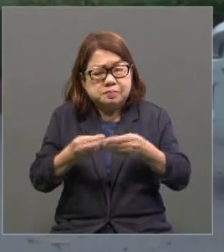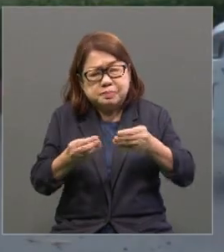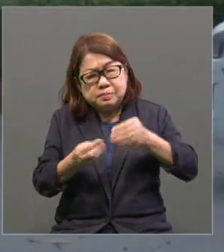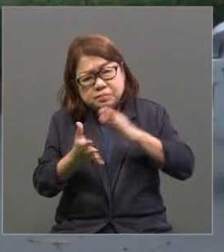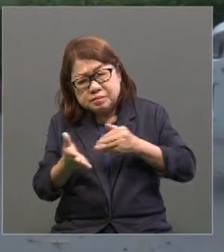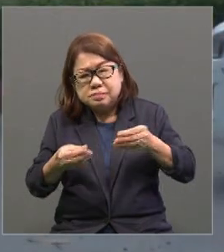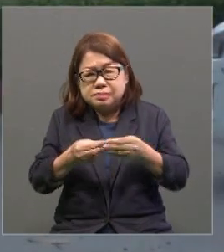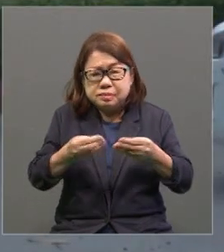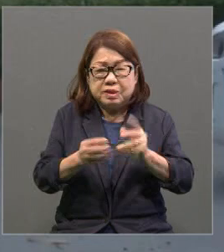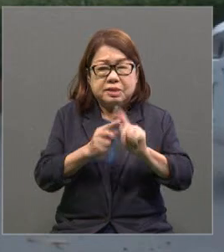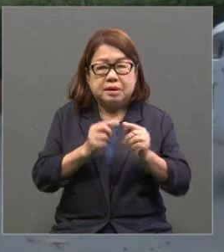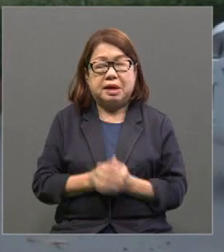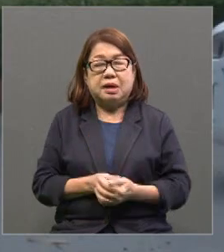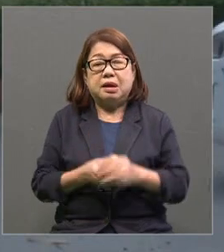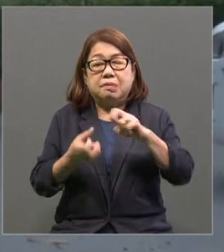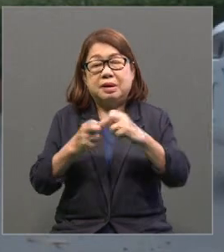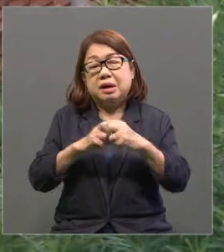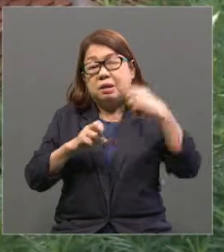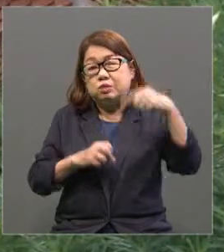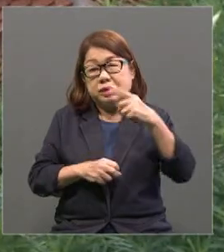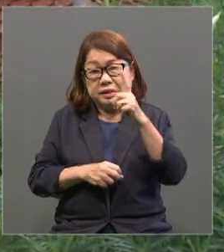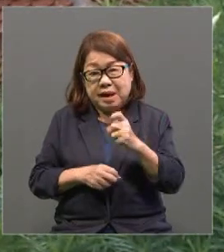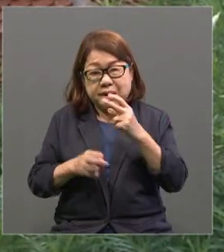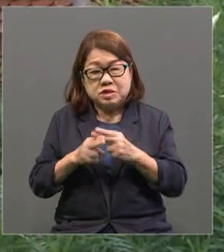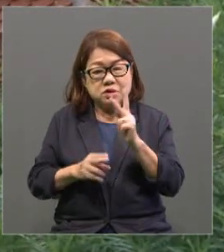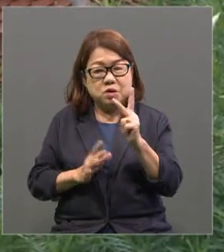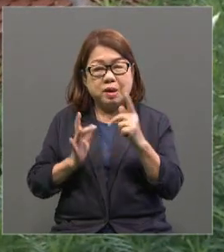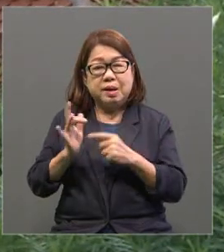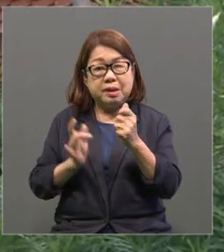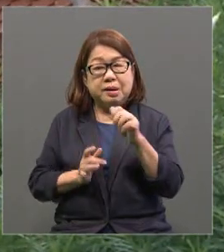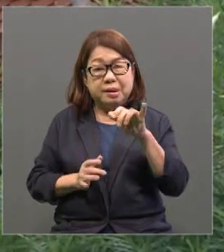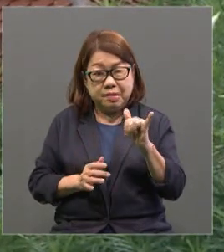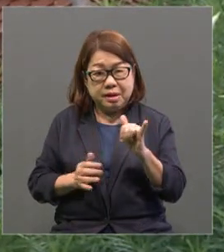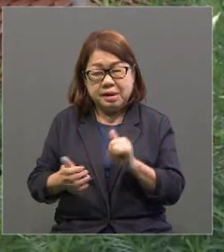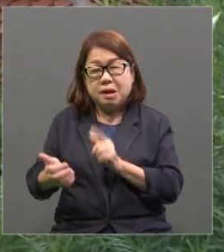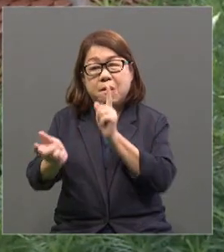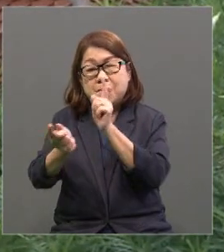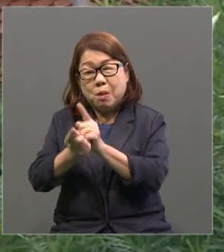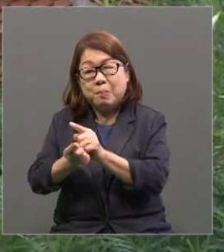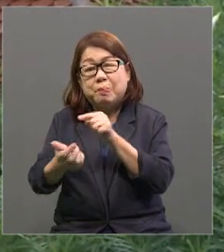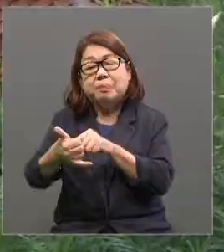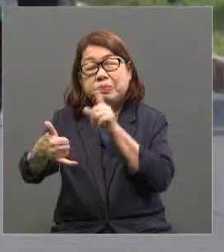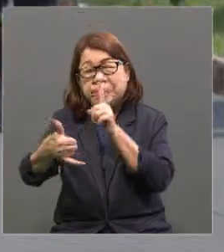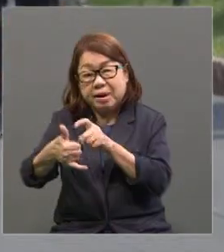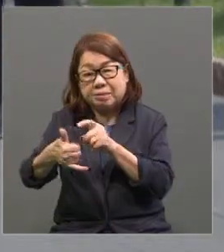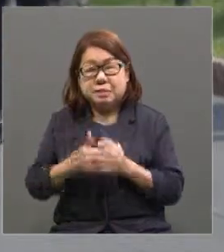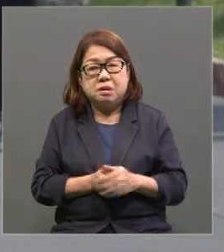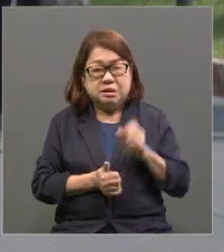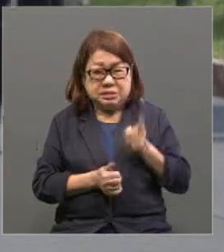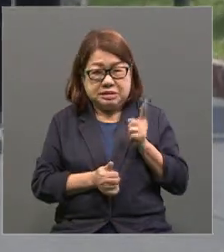ทีนี้เรื่องของคดีคุณก้อยที่บิ๊กโจ๊กเข้าไปพูดคุยกับแอมในเรือนจำแล้วไม่ให้ข้อมูลเพิ่มเติมเนี่ยนะบิ๊กโจ๊กบอกว่าก่อนหน้